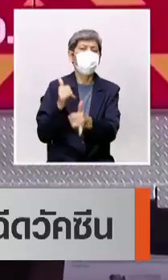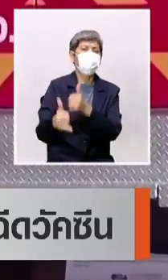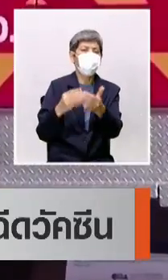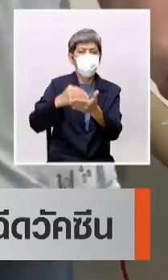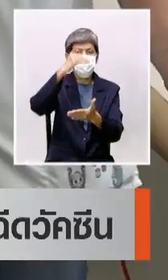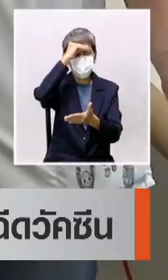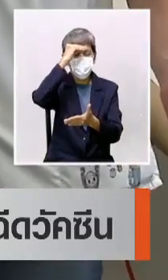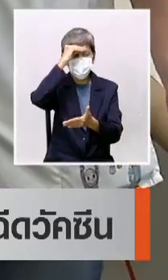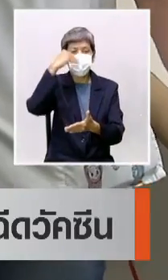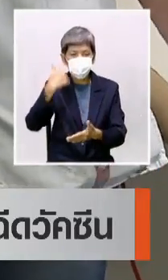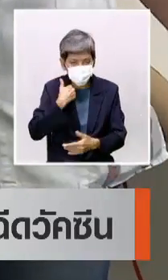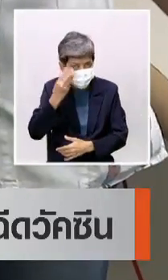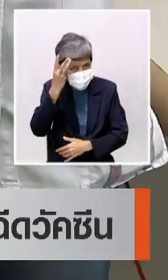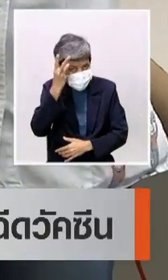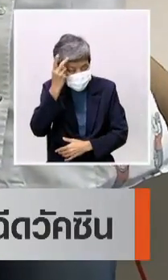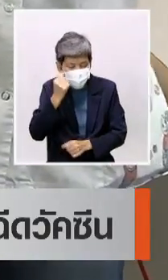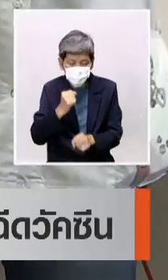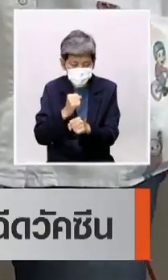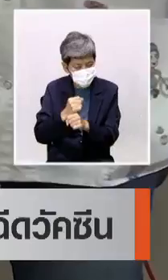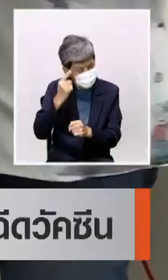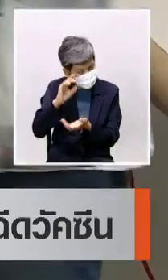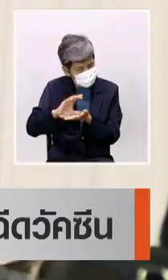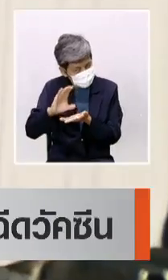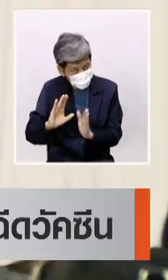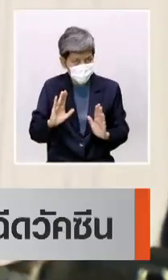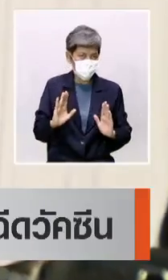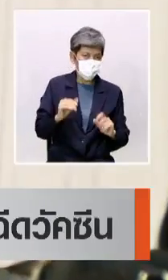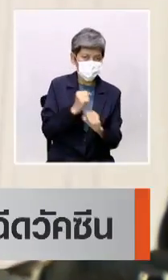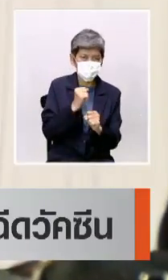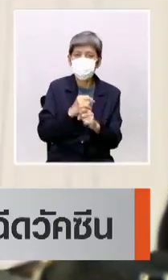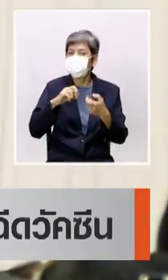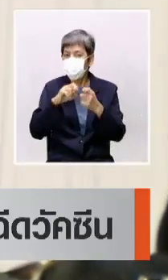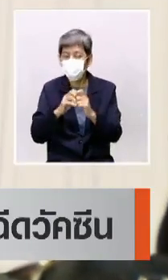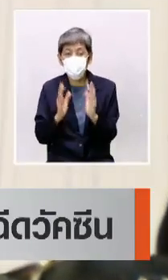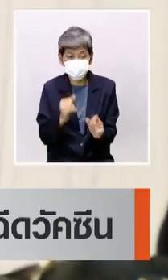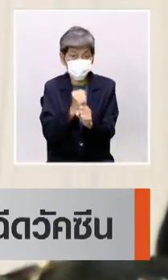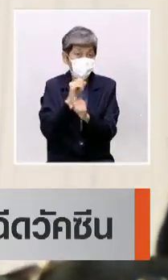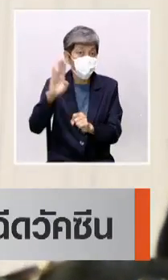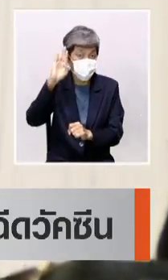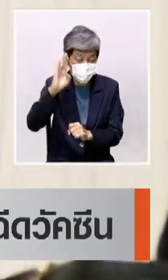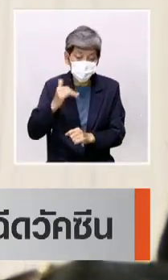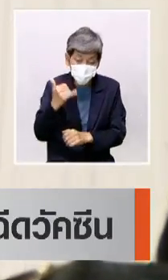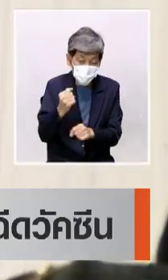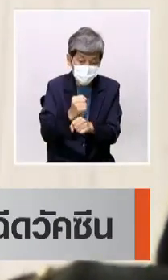ล้วทำให้เกิดความหวาดกลัวในนักลงทุนด้วยและยังขัดขวางแผนการที่พนักงานบริษัทจะกลับเข้า